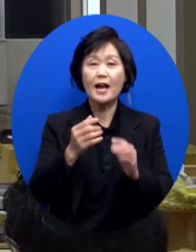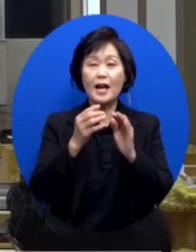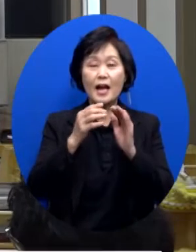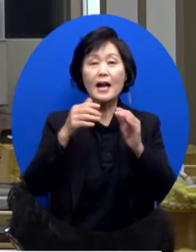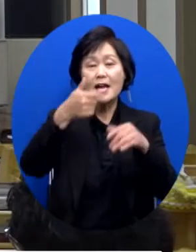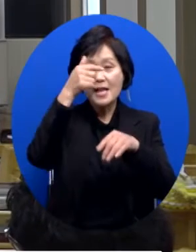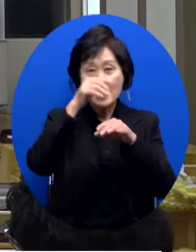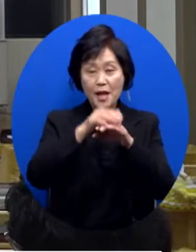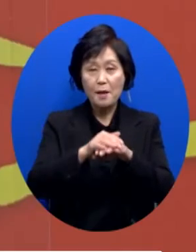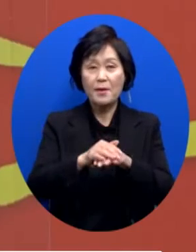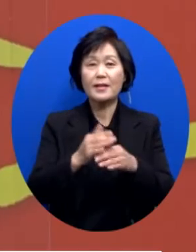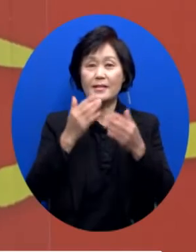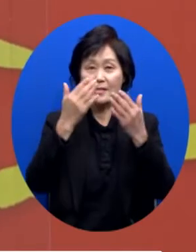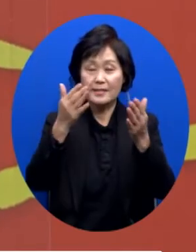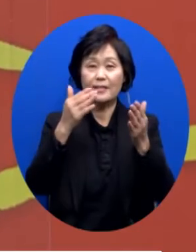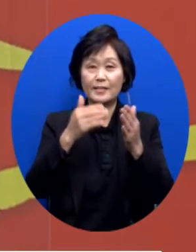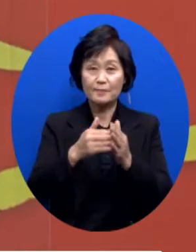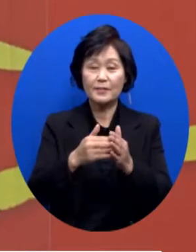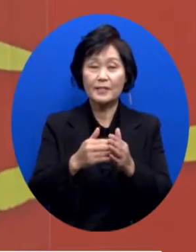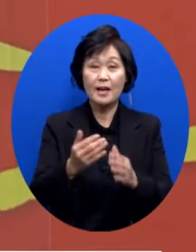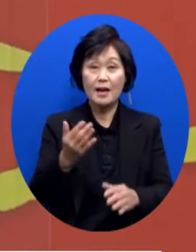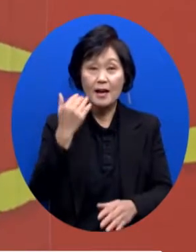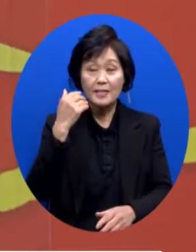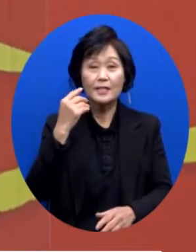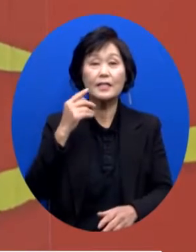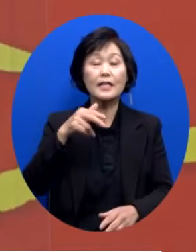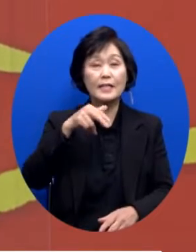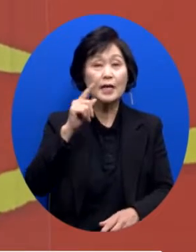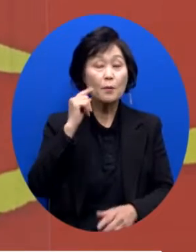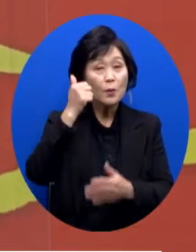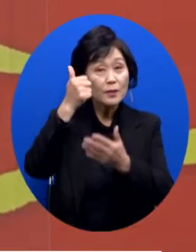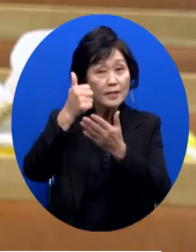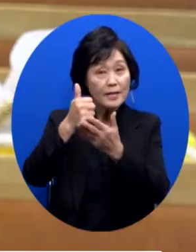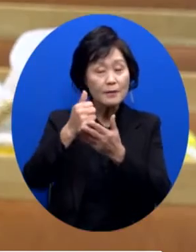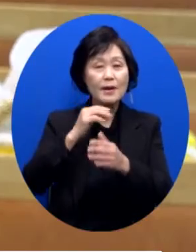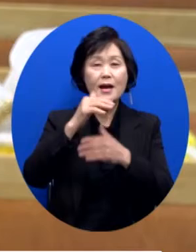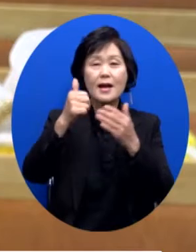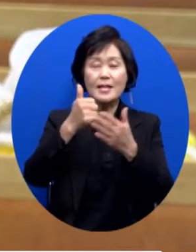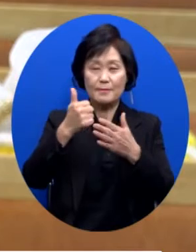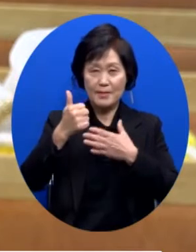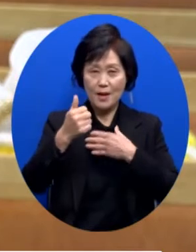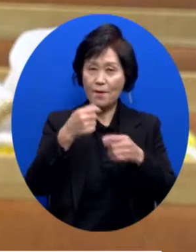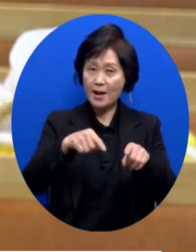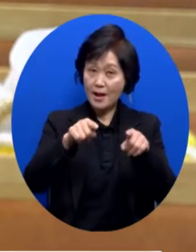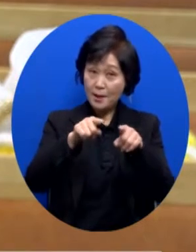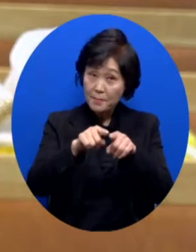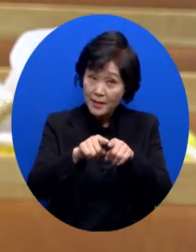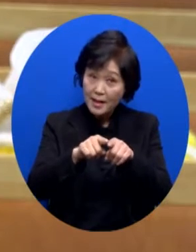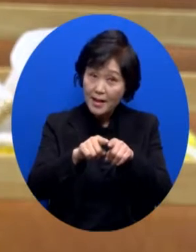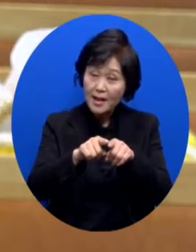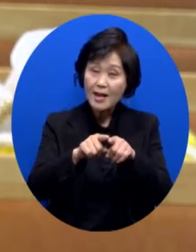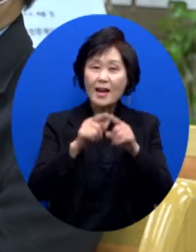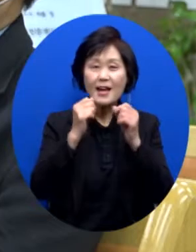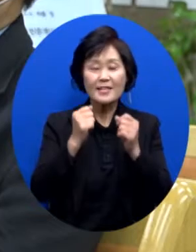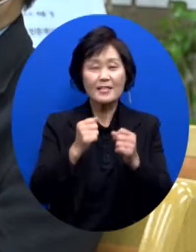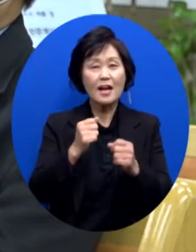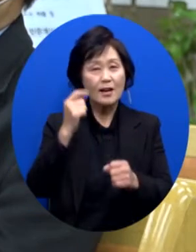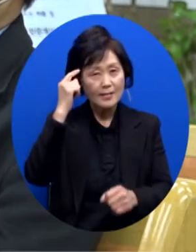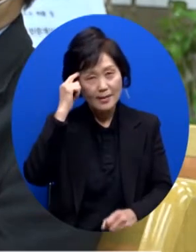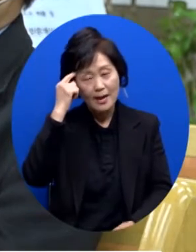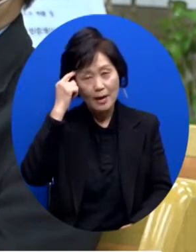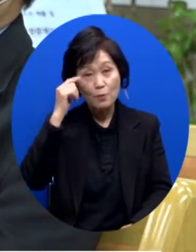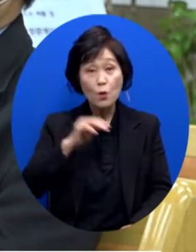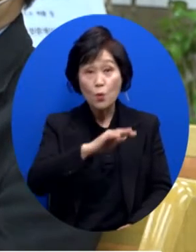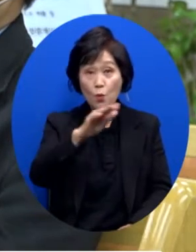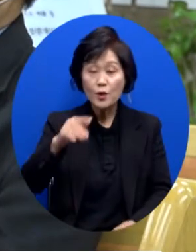1부 예배에서 직전 대표회장 작례 원 목사는 하나님이 나와 함께 하신다는 것을 생각하며 우리를 통해서 행하신